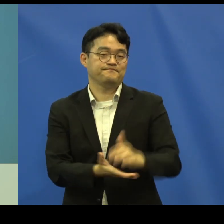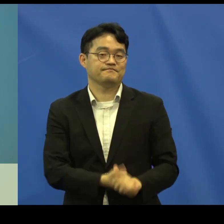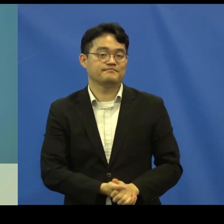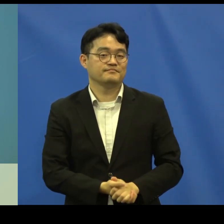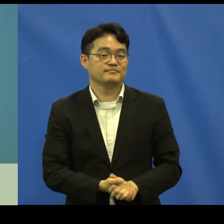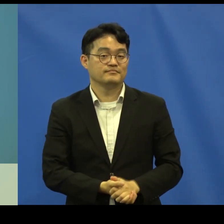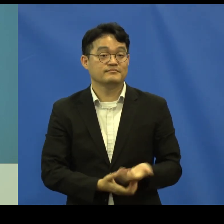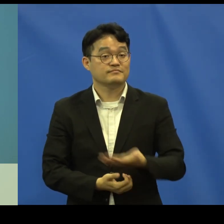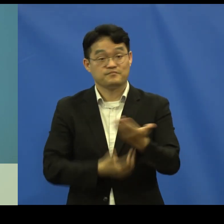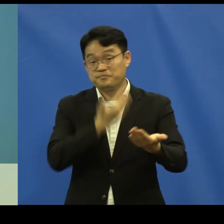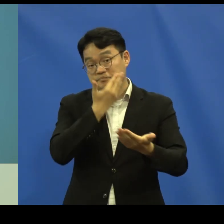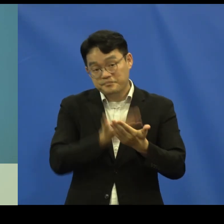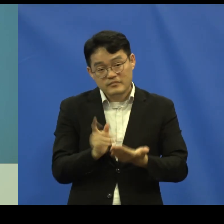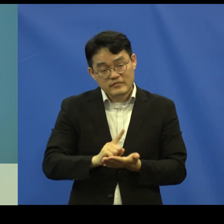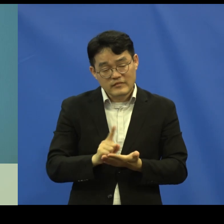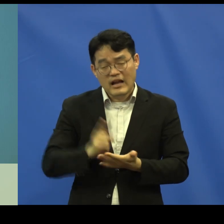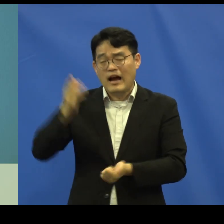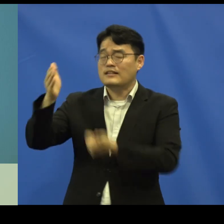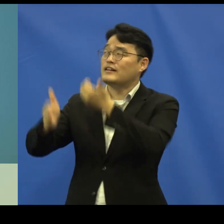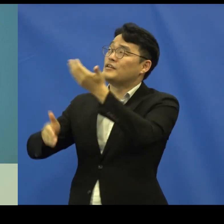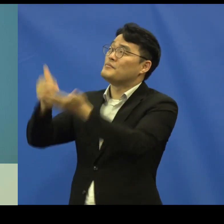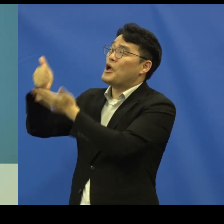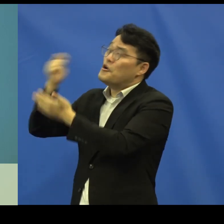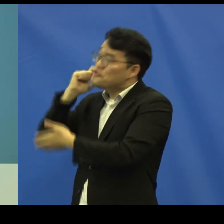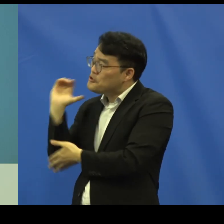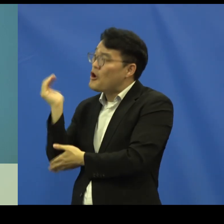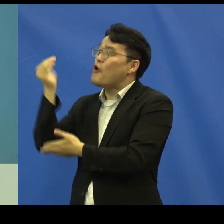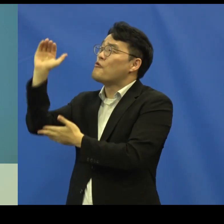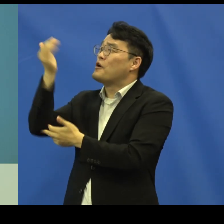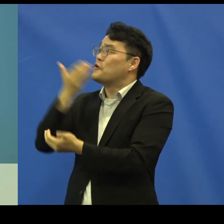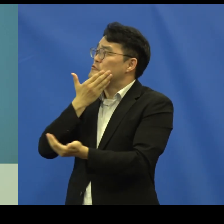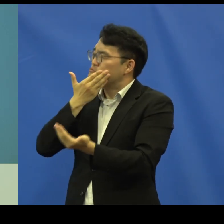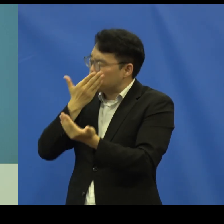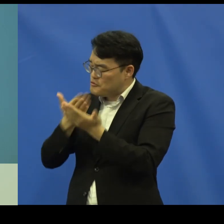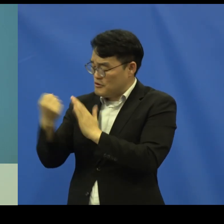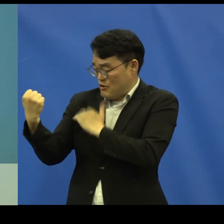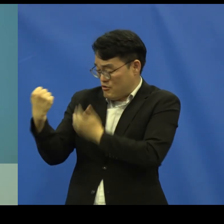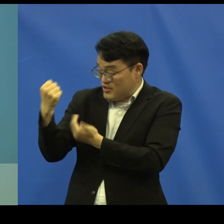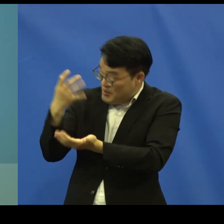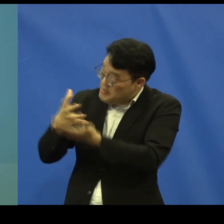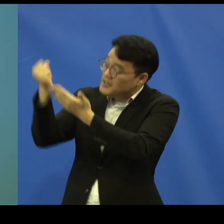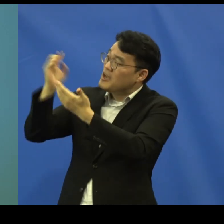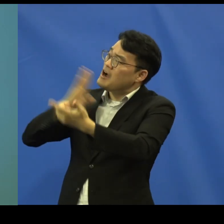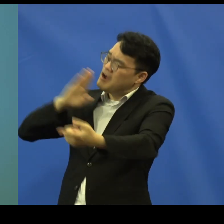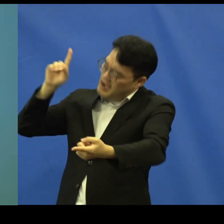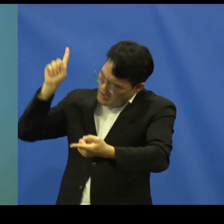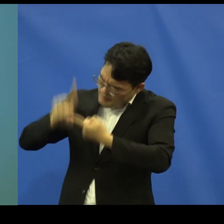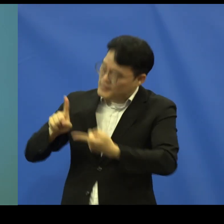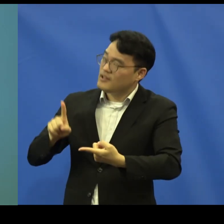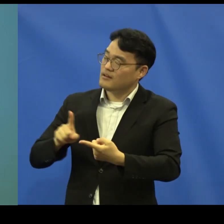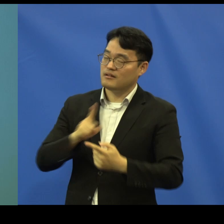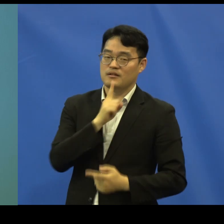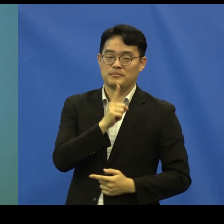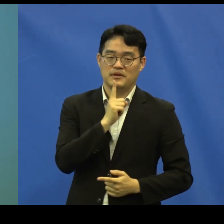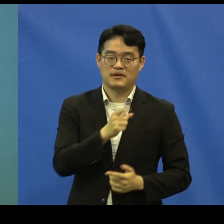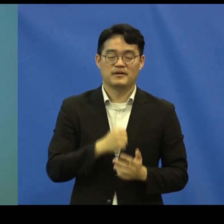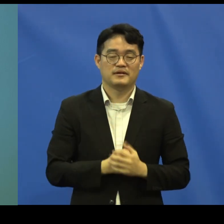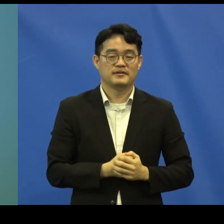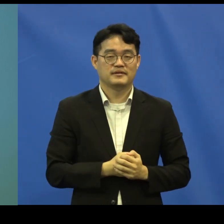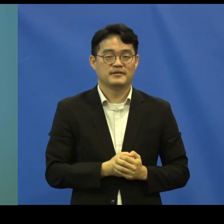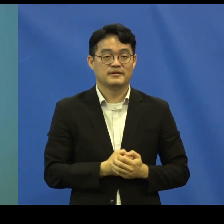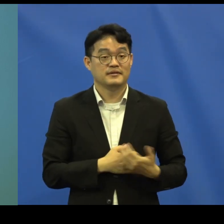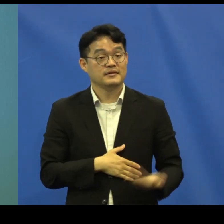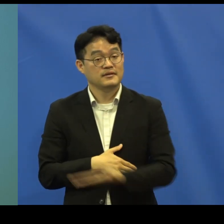중요한 주 하나님 영광과 존귀와 권능을 받으시는 것이 합당하오니 그랬어요. 합당하오니. 여러분,